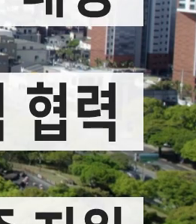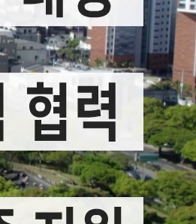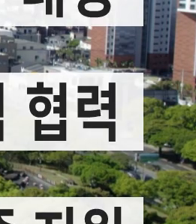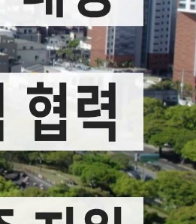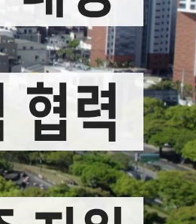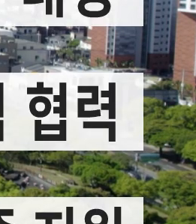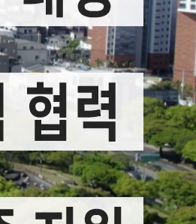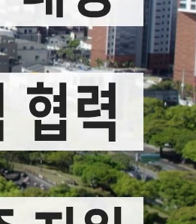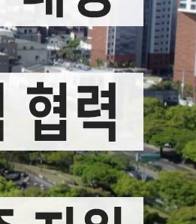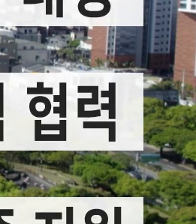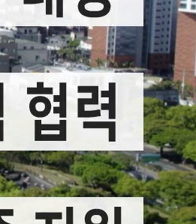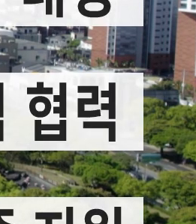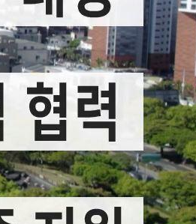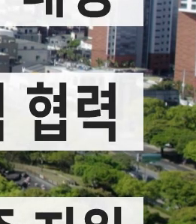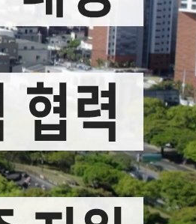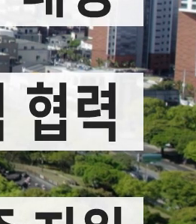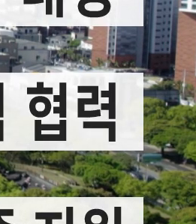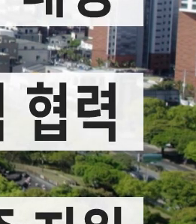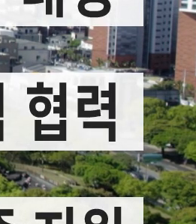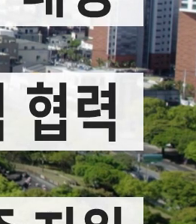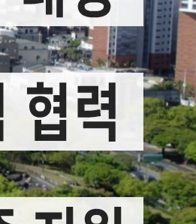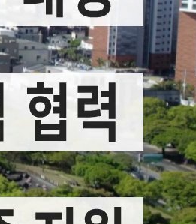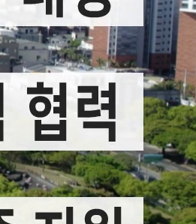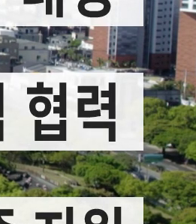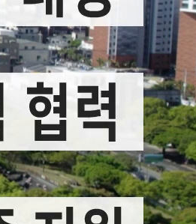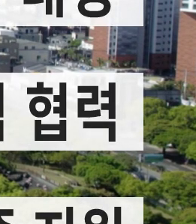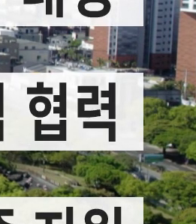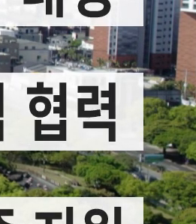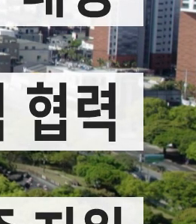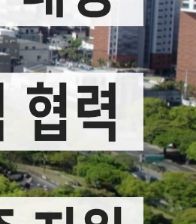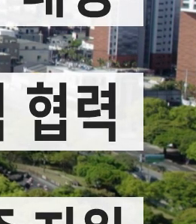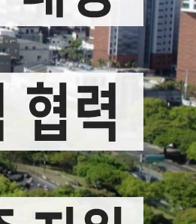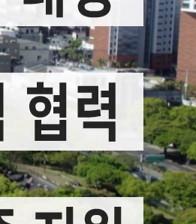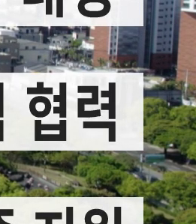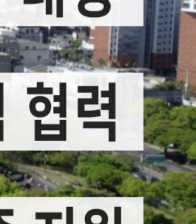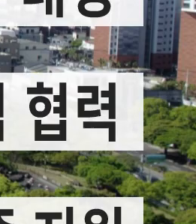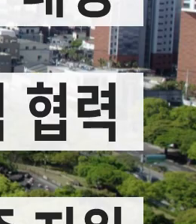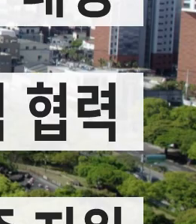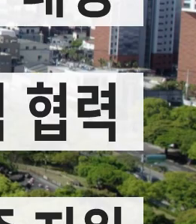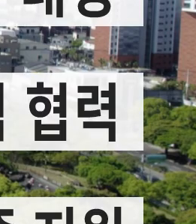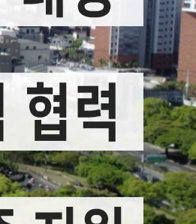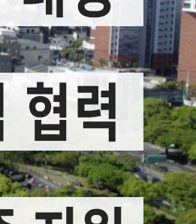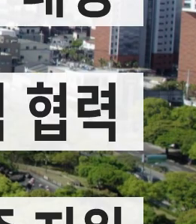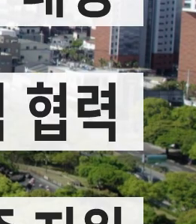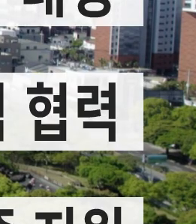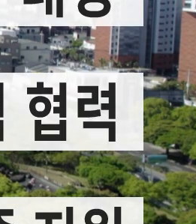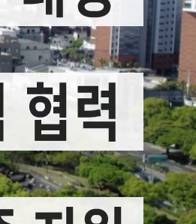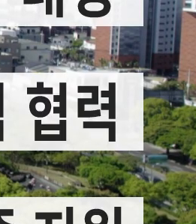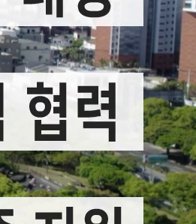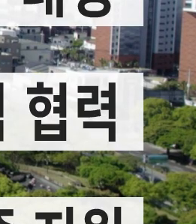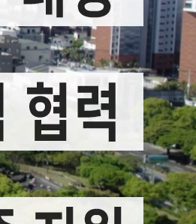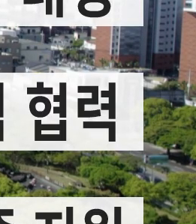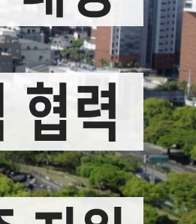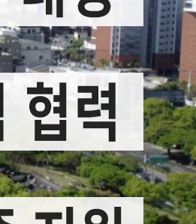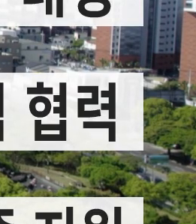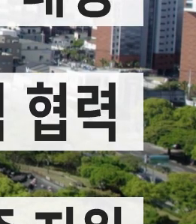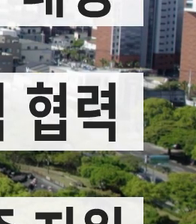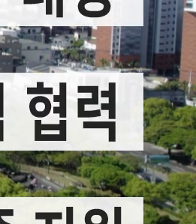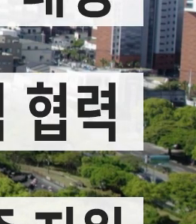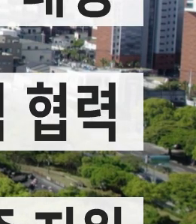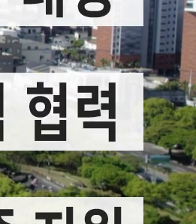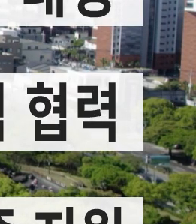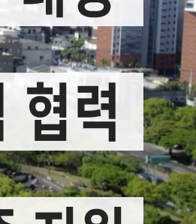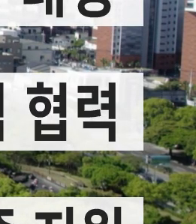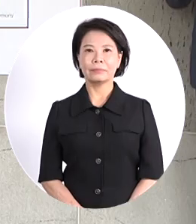제주도가 민생 회복을 위한 소비 쿠폰 정책을 추진하며 연매출 30억 원 이하 소상공인을 중심으로 지원에